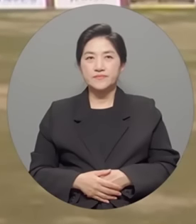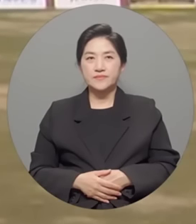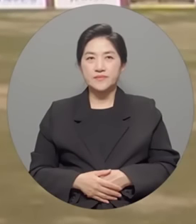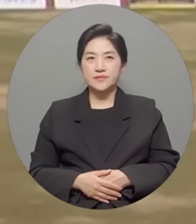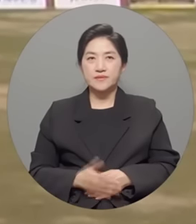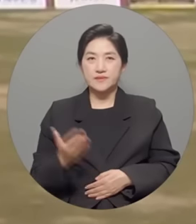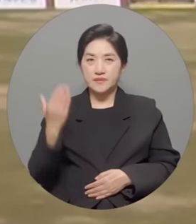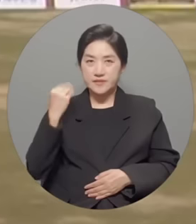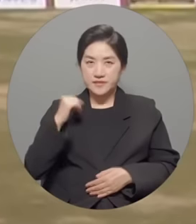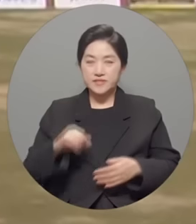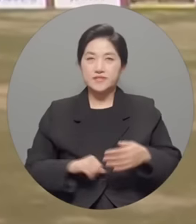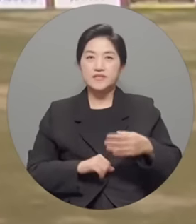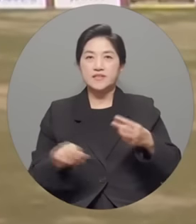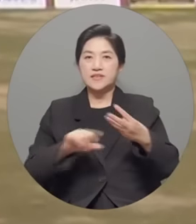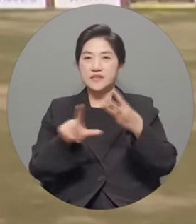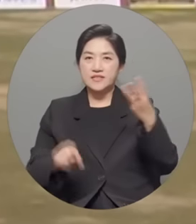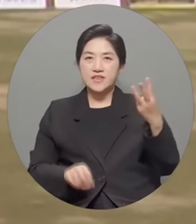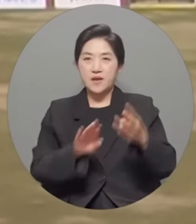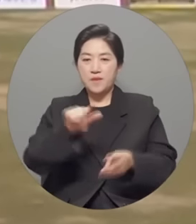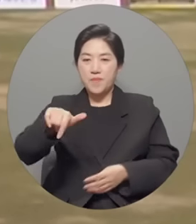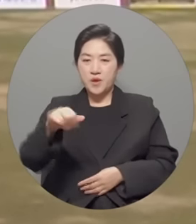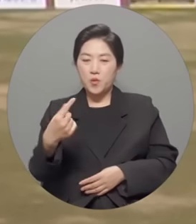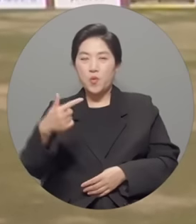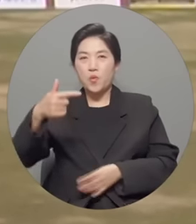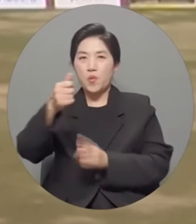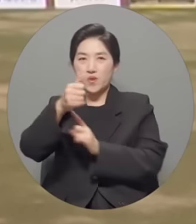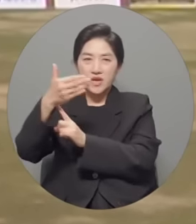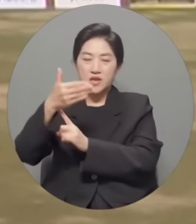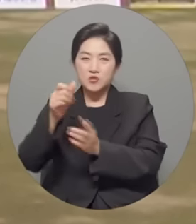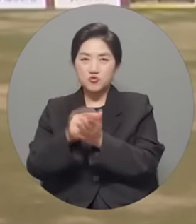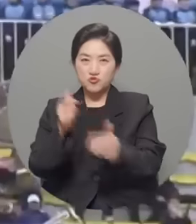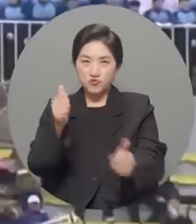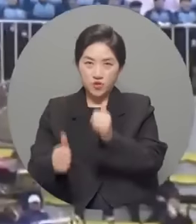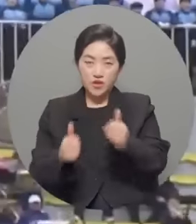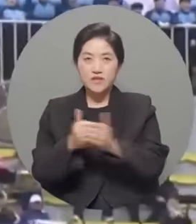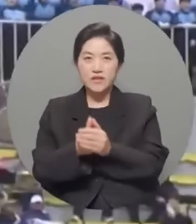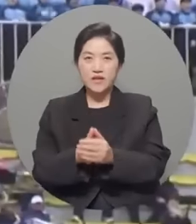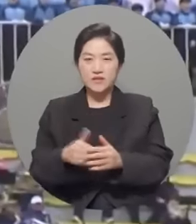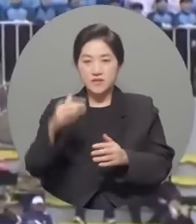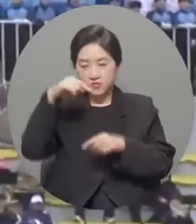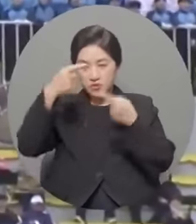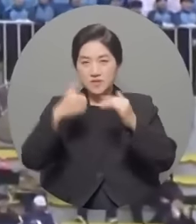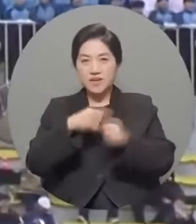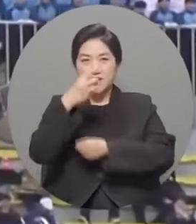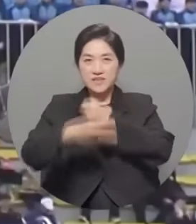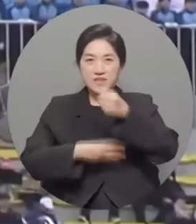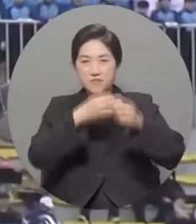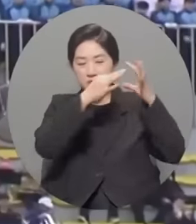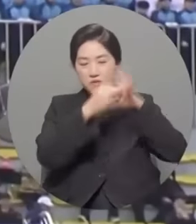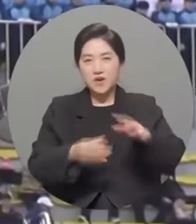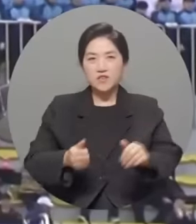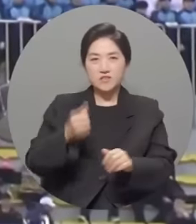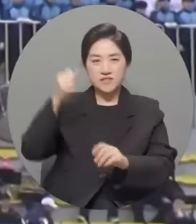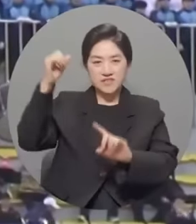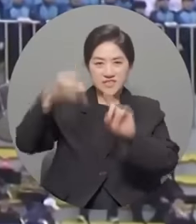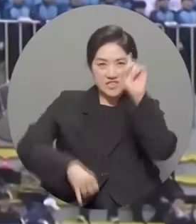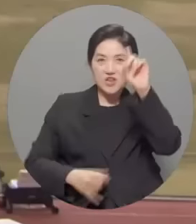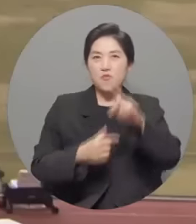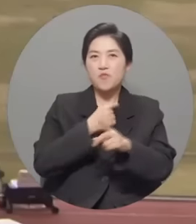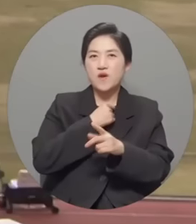지난달 제주 백호기 축구대회 고등부 결승전입니다. 관중석엔 3년 연속 우승을 기원한다는 문구가